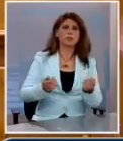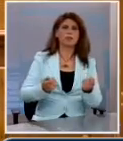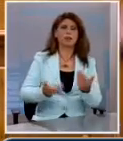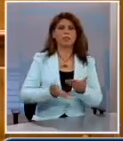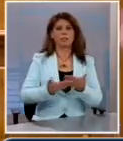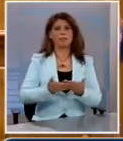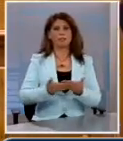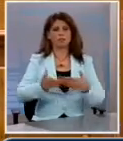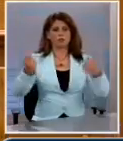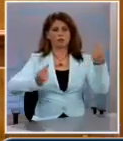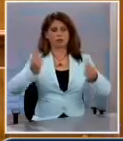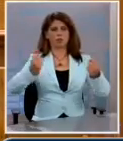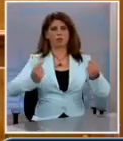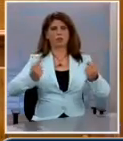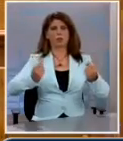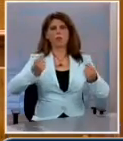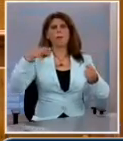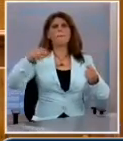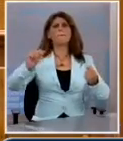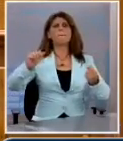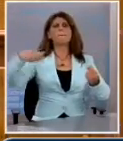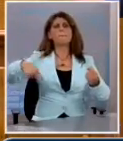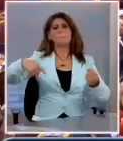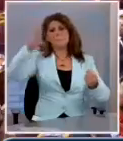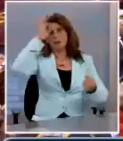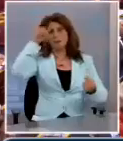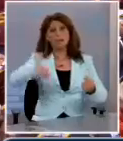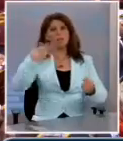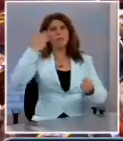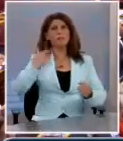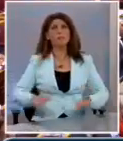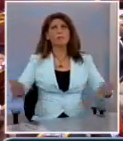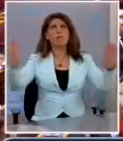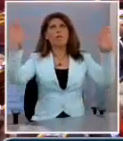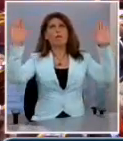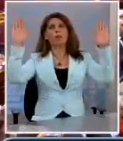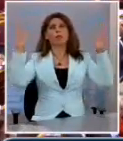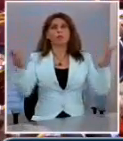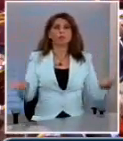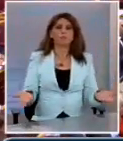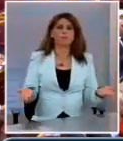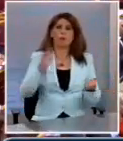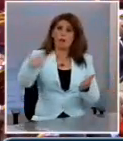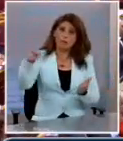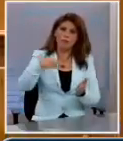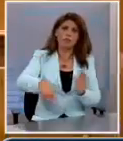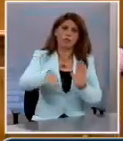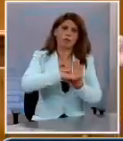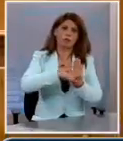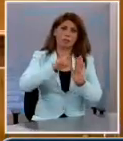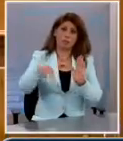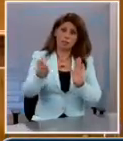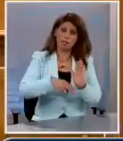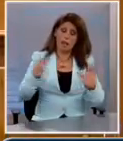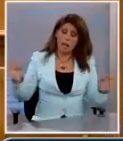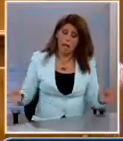κύριε Τσίπρα, η επιστήμη σηκώνει τα χέρια ψηλά. Καταργήστε τουλάχιστον σήμερα αυτή τη διάταξη. Καταργήστε έστω